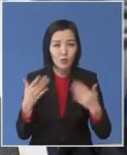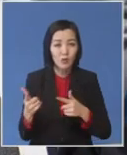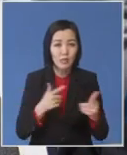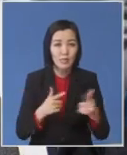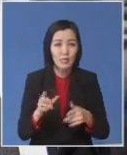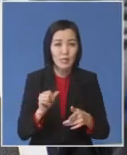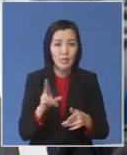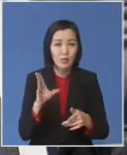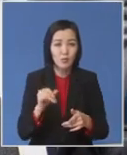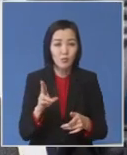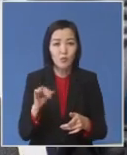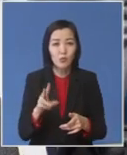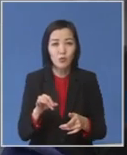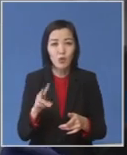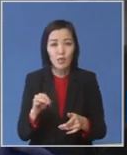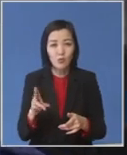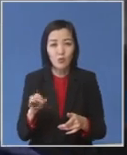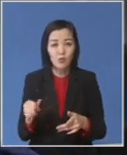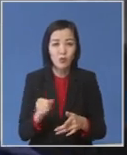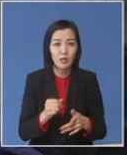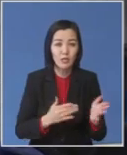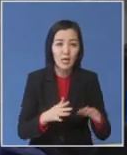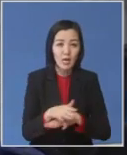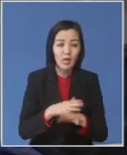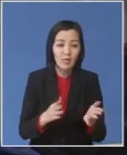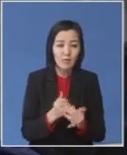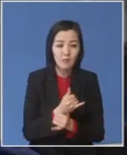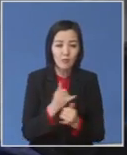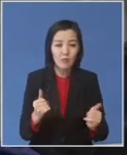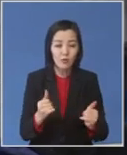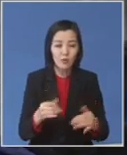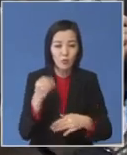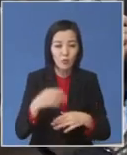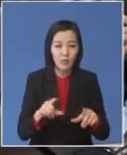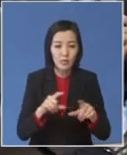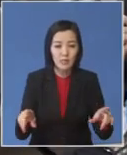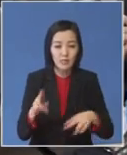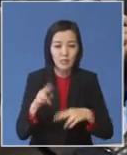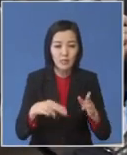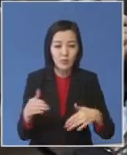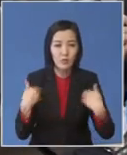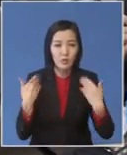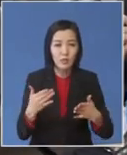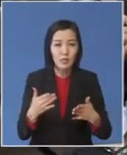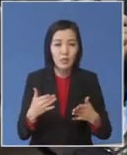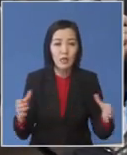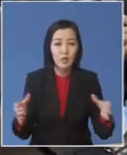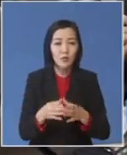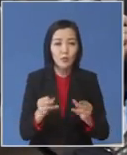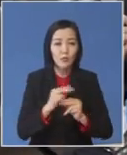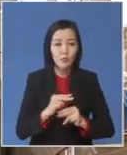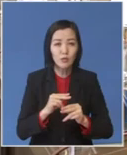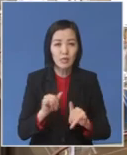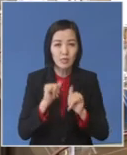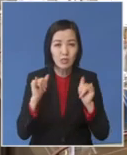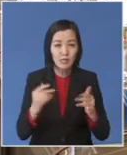Ұйғыр аудандарында халыққа қызмет көрсету орталығын салу жөнінде мәселе көтерілген. Сараптамалық жұмыс тобы биыл осы бағыттағы жұмыстарын